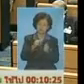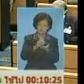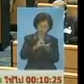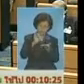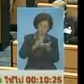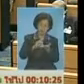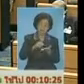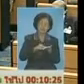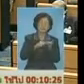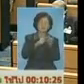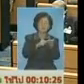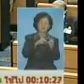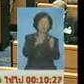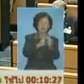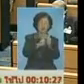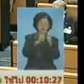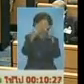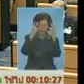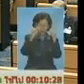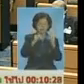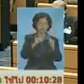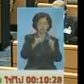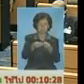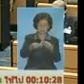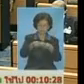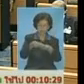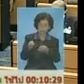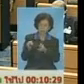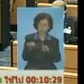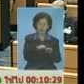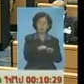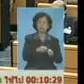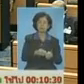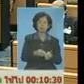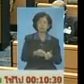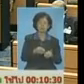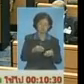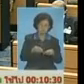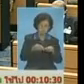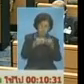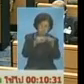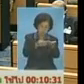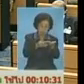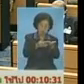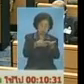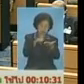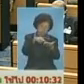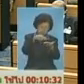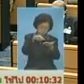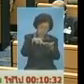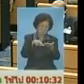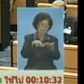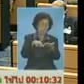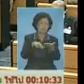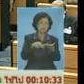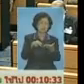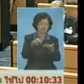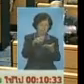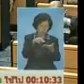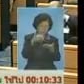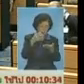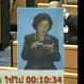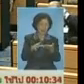องนายกรัฐมนตรีที่ได้แนบมาพร้อมแล้วจึงเรียนมาเพื่อโปรดพิจารณาอันนี้ไม่ใช่งานรูทีนหรอครับอันนี้กัดกรองการกรองเอกส